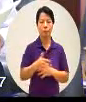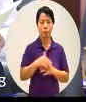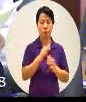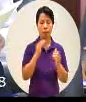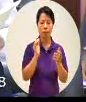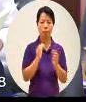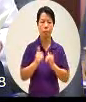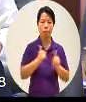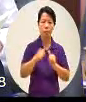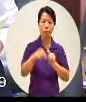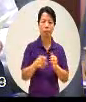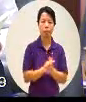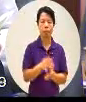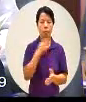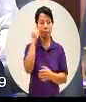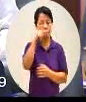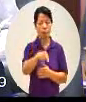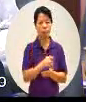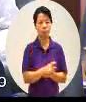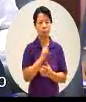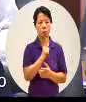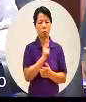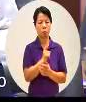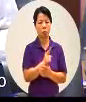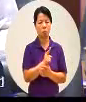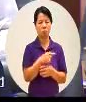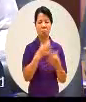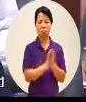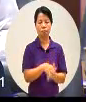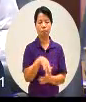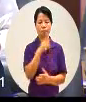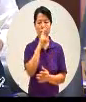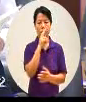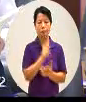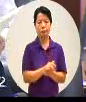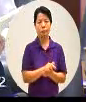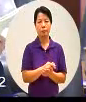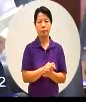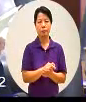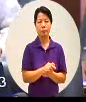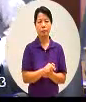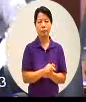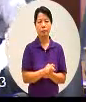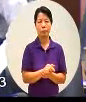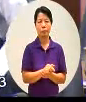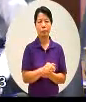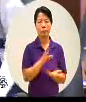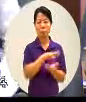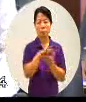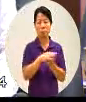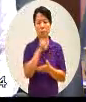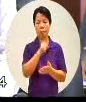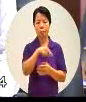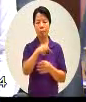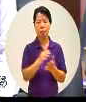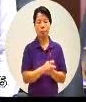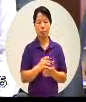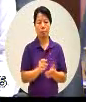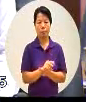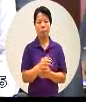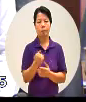说你这一句话听起来很讽刺，根本就是不得已只能生活在高雄。